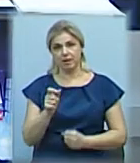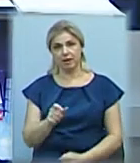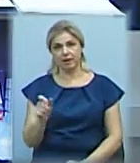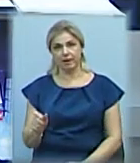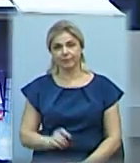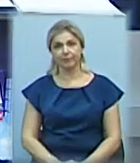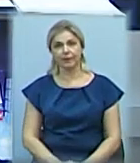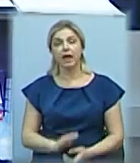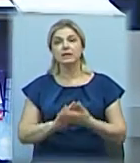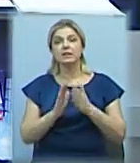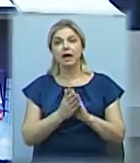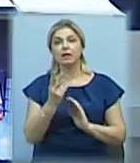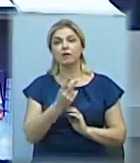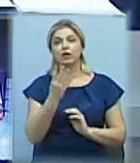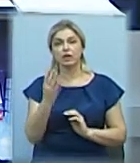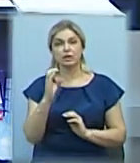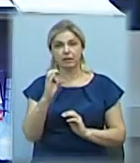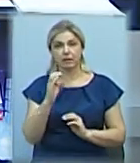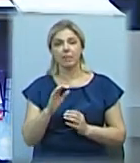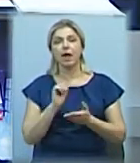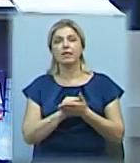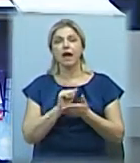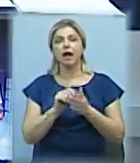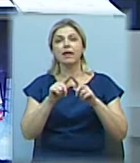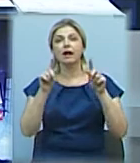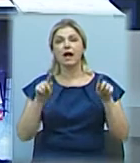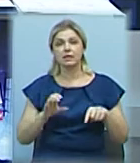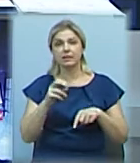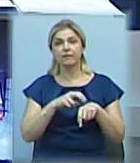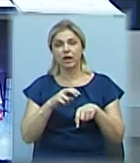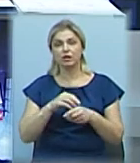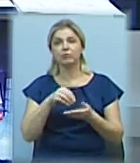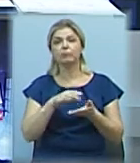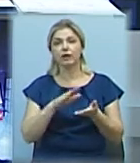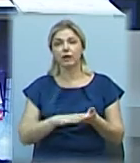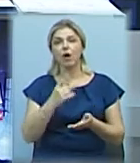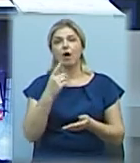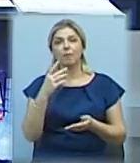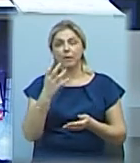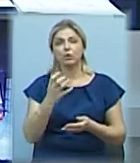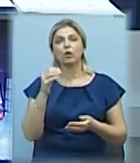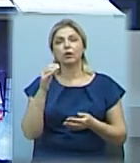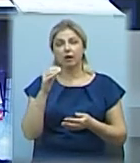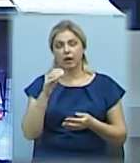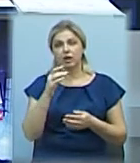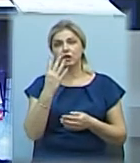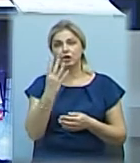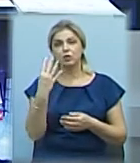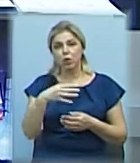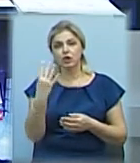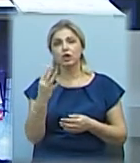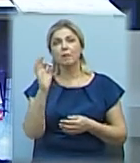Станом на 24 вересня декларації з лікарями уклали 501 500 жителів або 44%